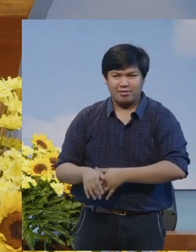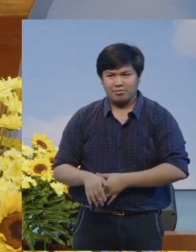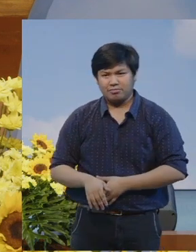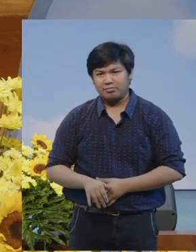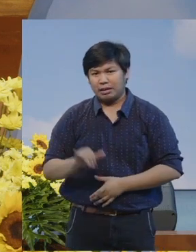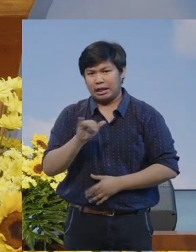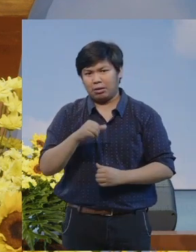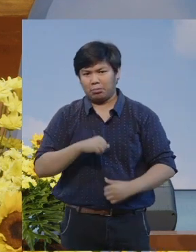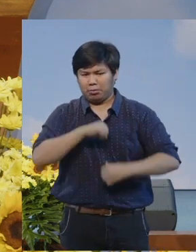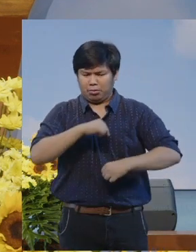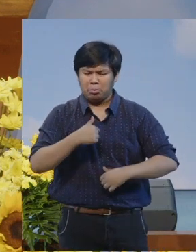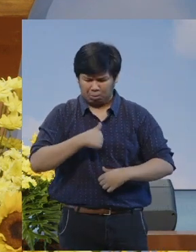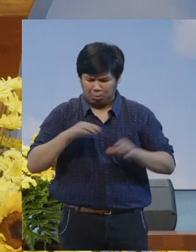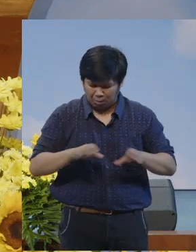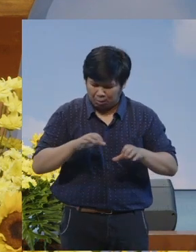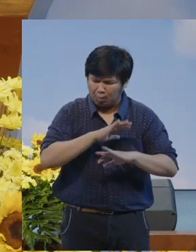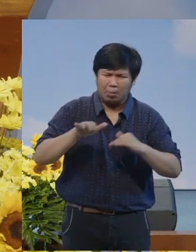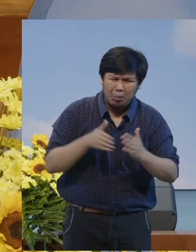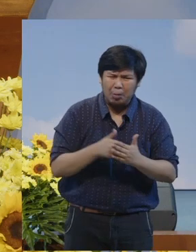Kapag sinasabi niyo na